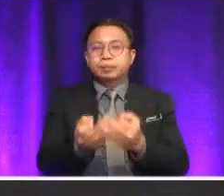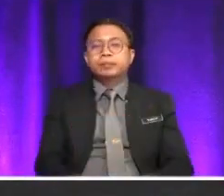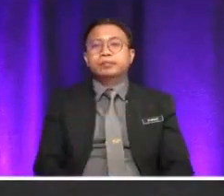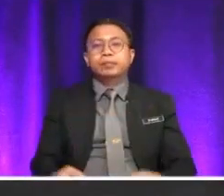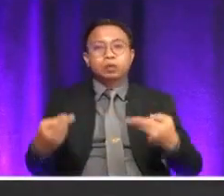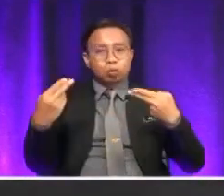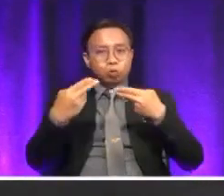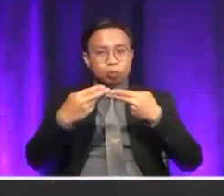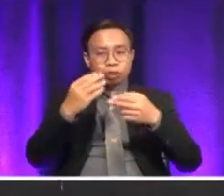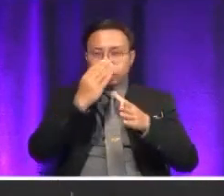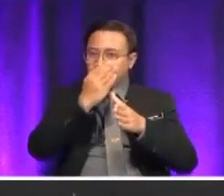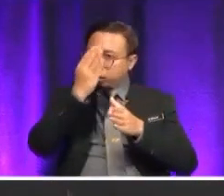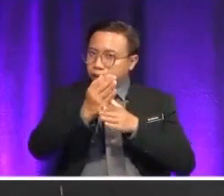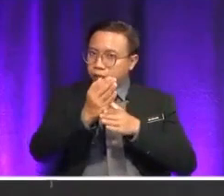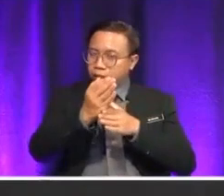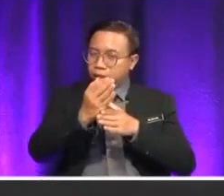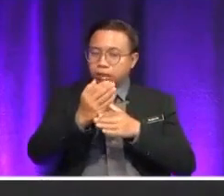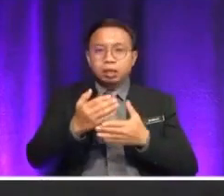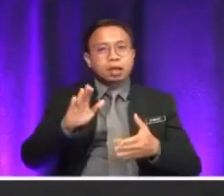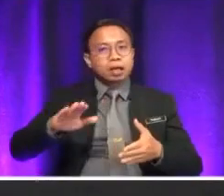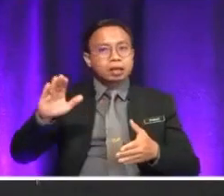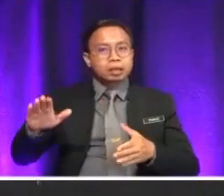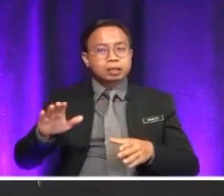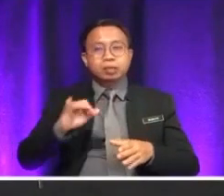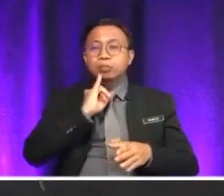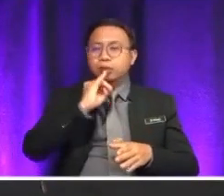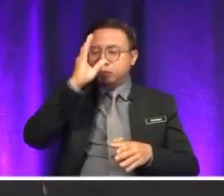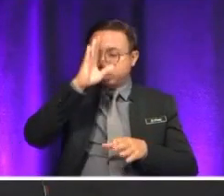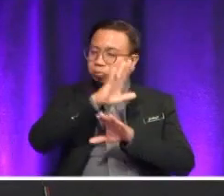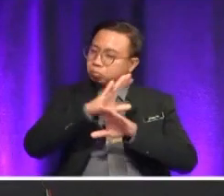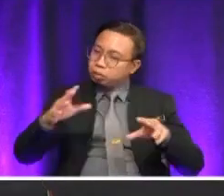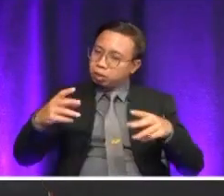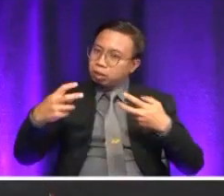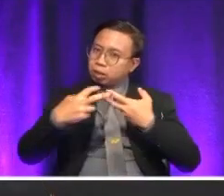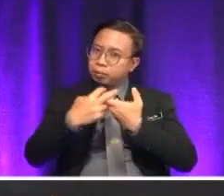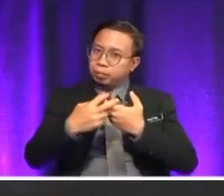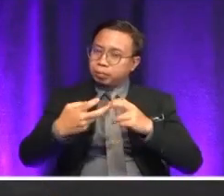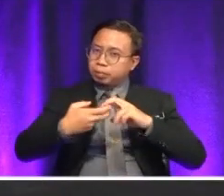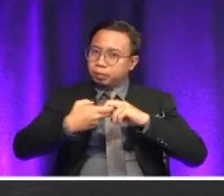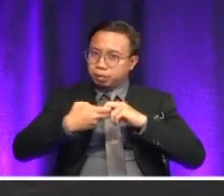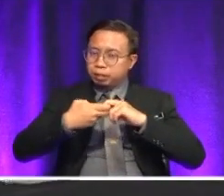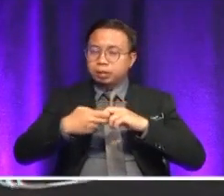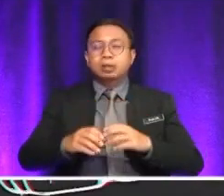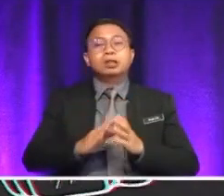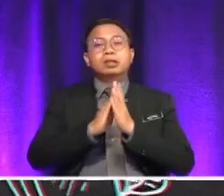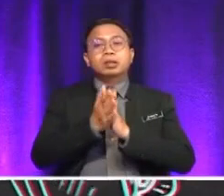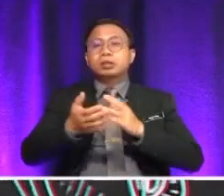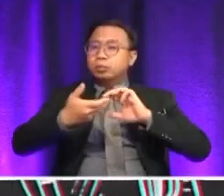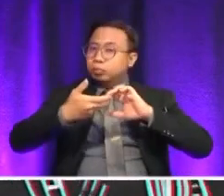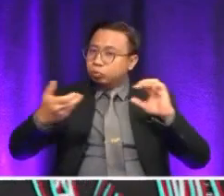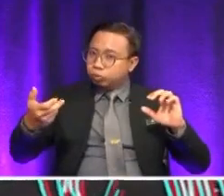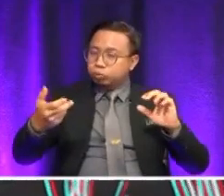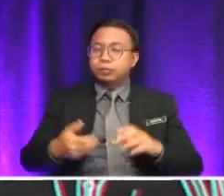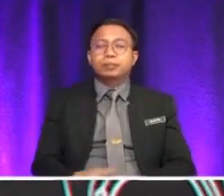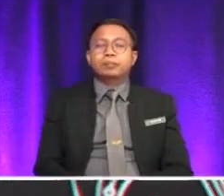Hubungan antara adik-beradik ataupun keluarga tak begitu rapat. Okey, hubungan keluarga akan menjadi renggang.